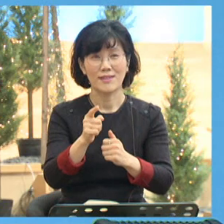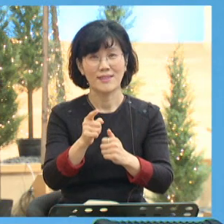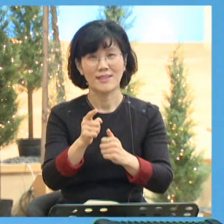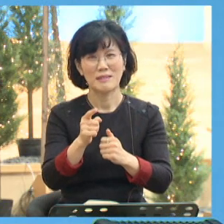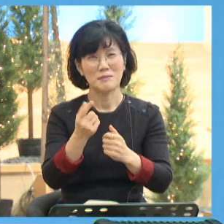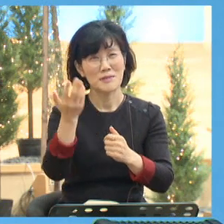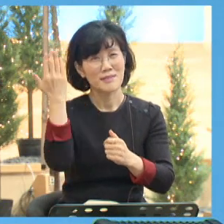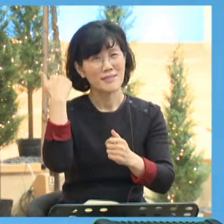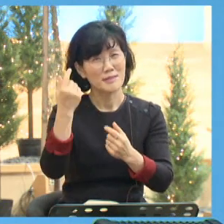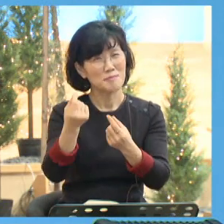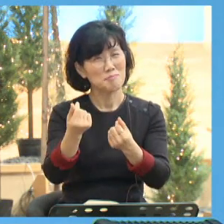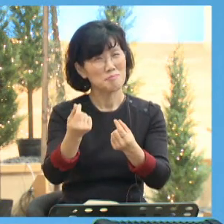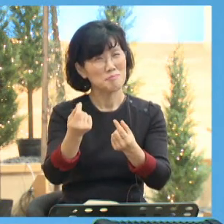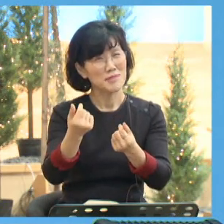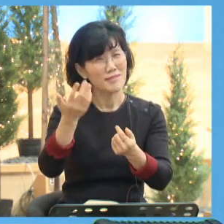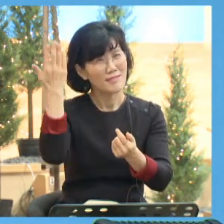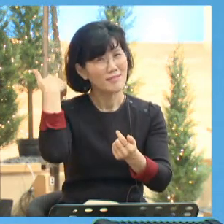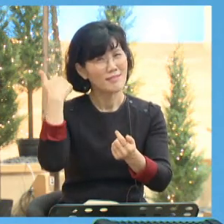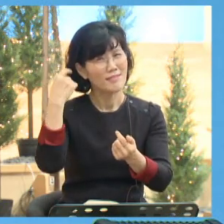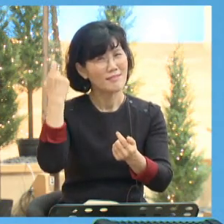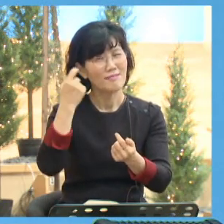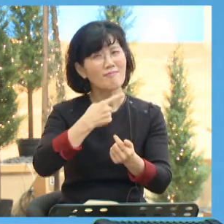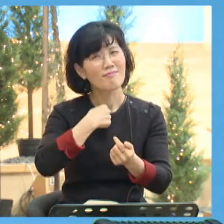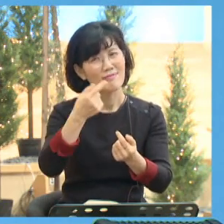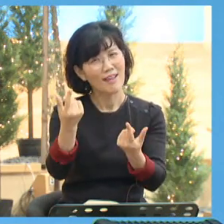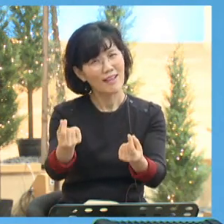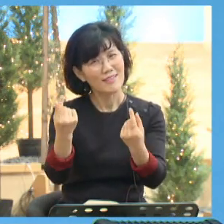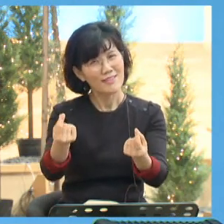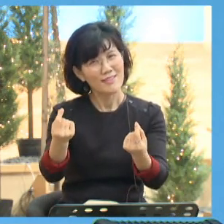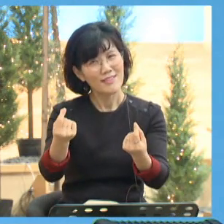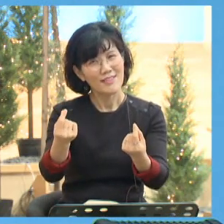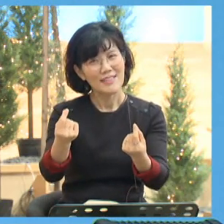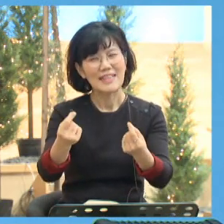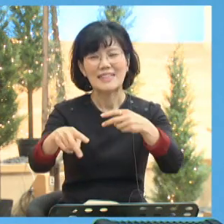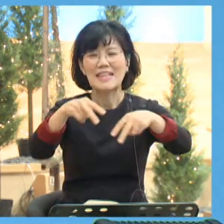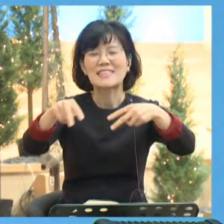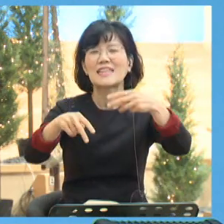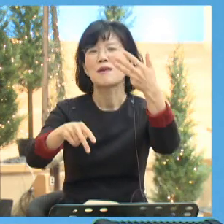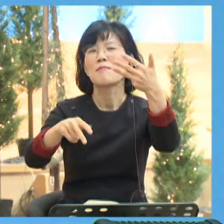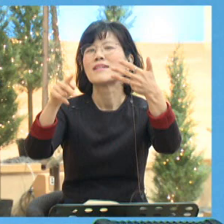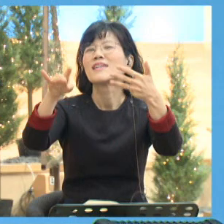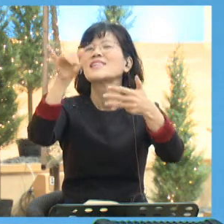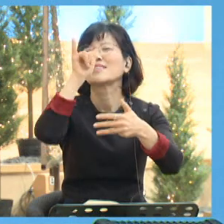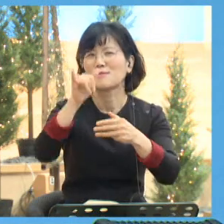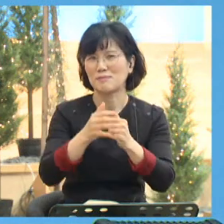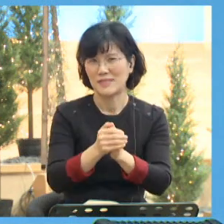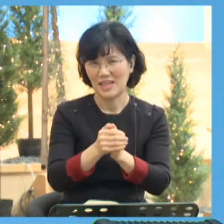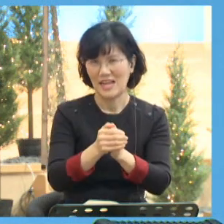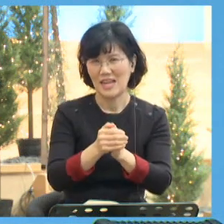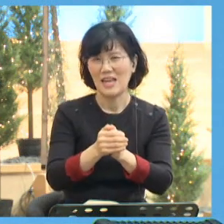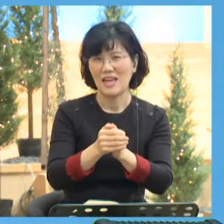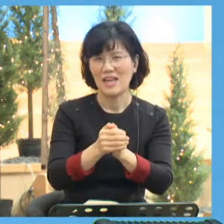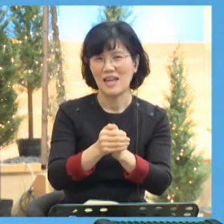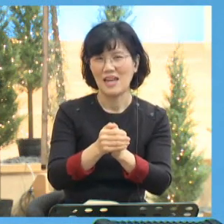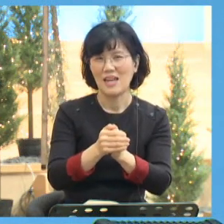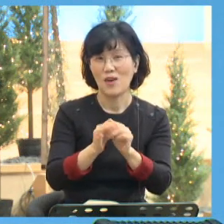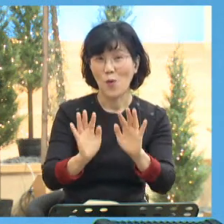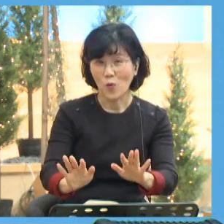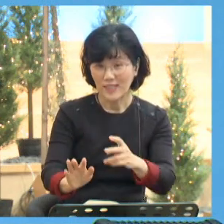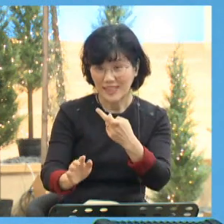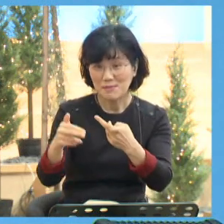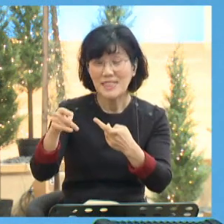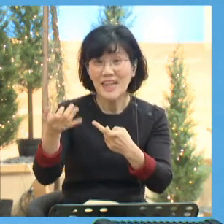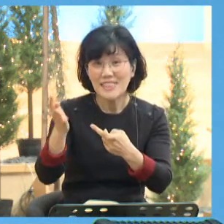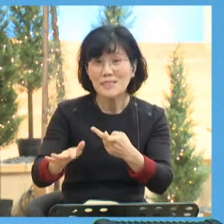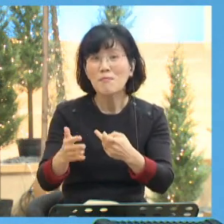느껴지는 이거 두덩 건데 이게 뭐지 사사기 8장 이 줘 팔자에 가봄 오늘 본문이 12장 입니다만